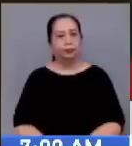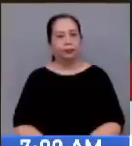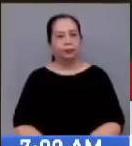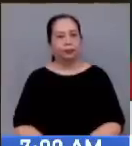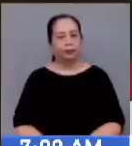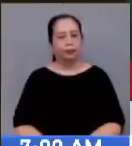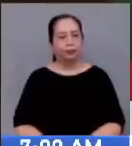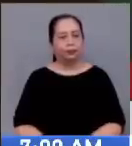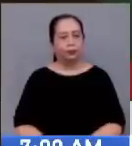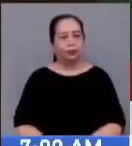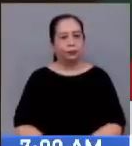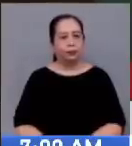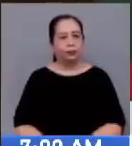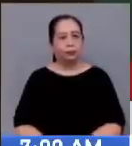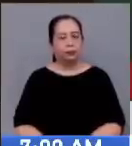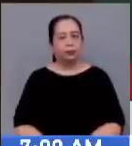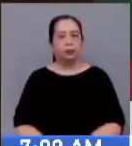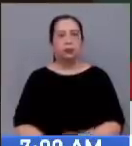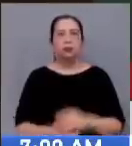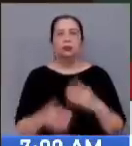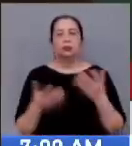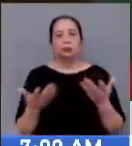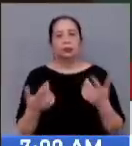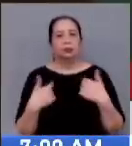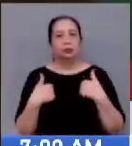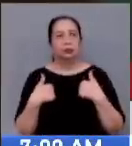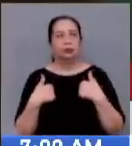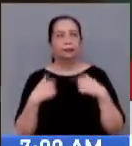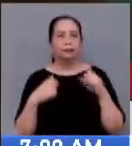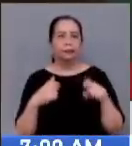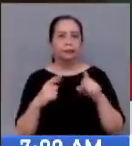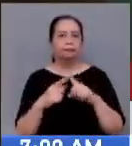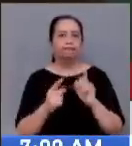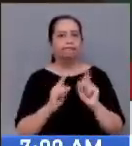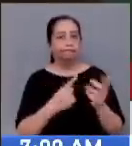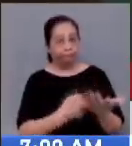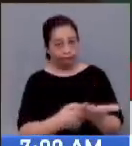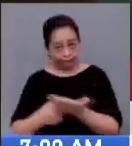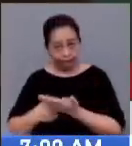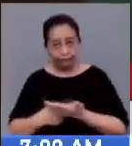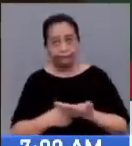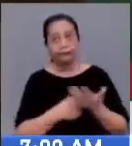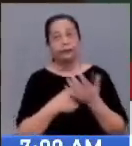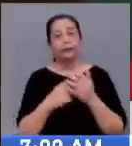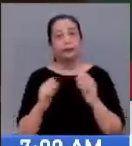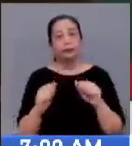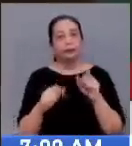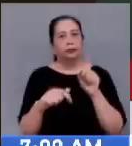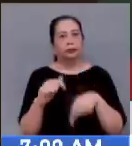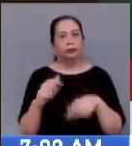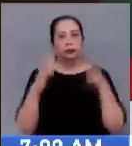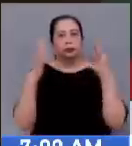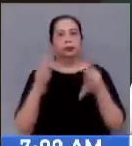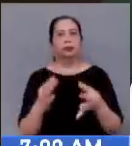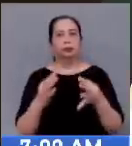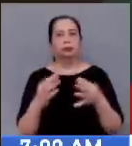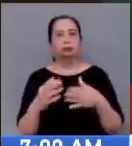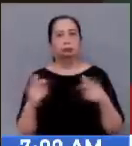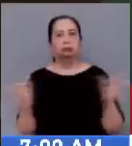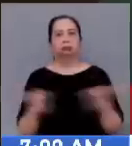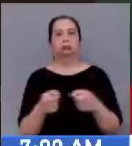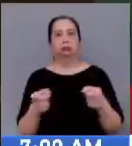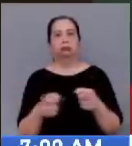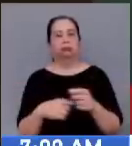That is something na kailangan na pag-usapan, na it cannot be decided overnight.